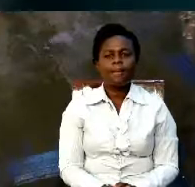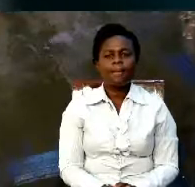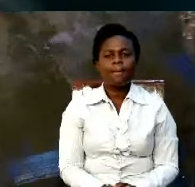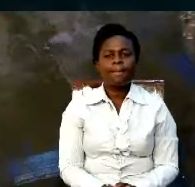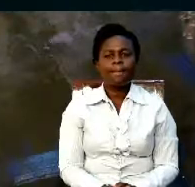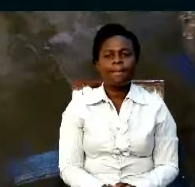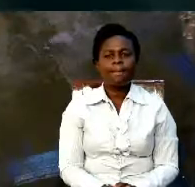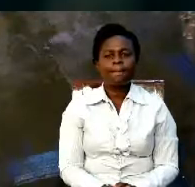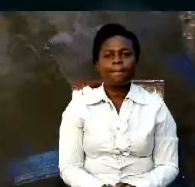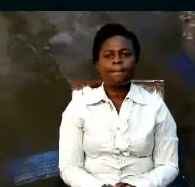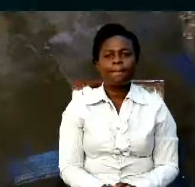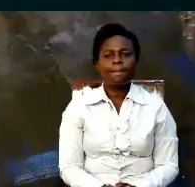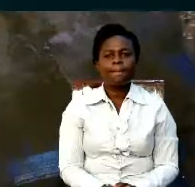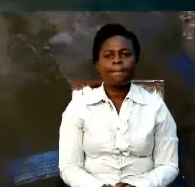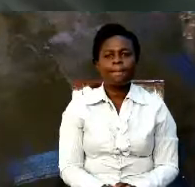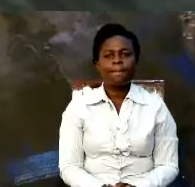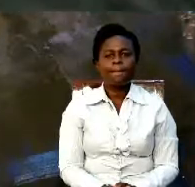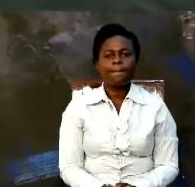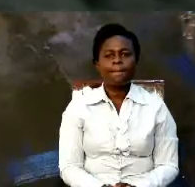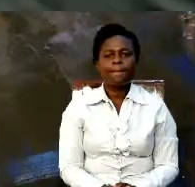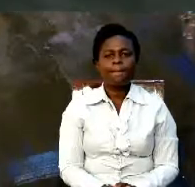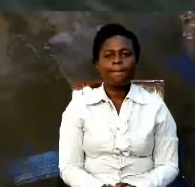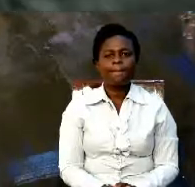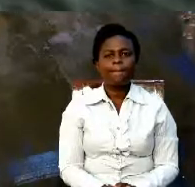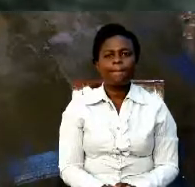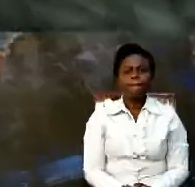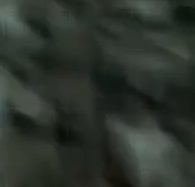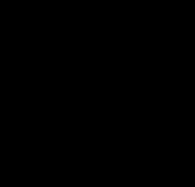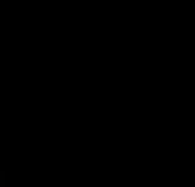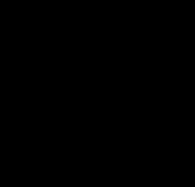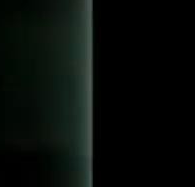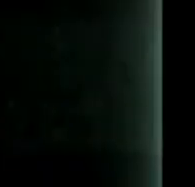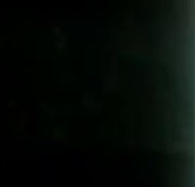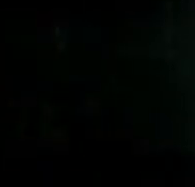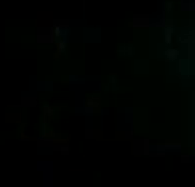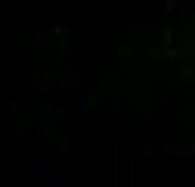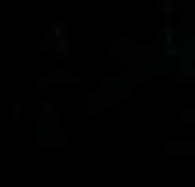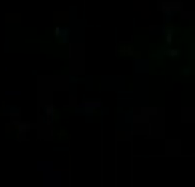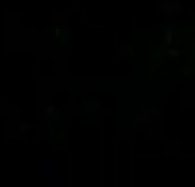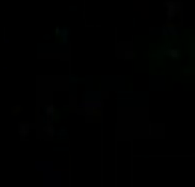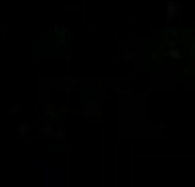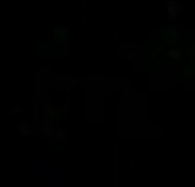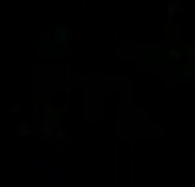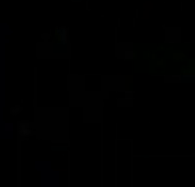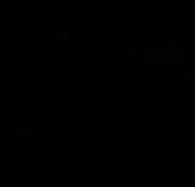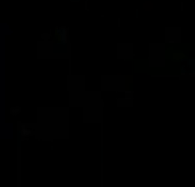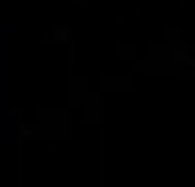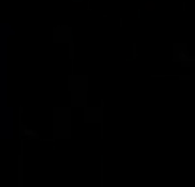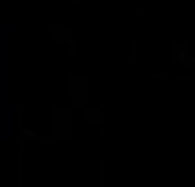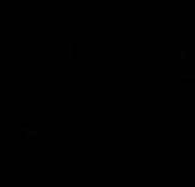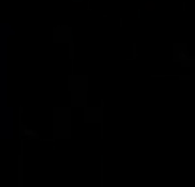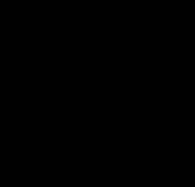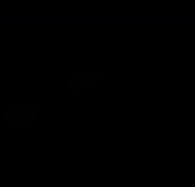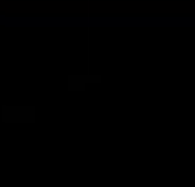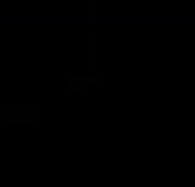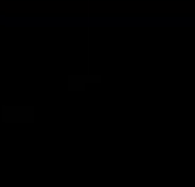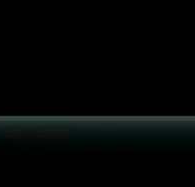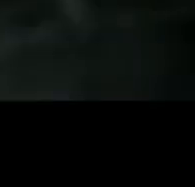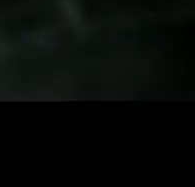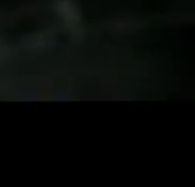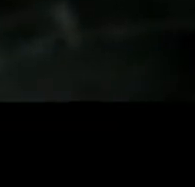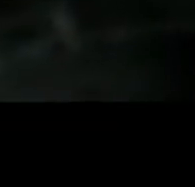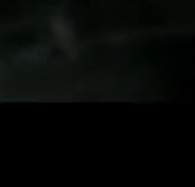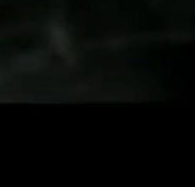inaonekana kuchakaa na kuwa yawaya kuashiria anguko kuu. Baada ya dhambi, Adamu aliona hapa